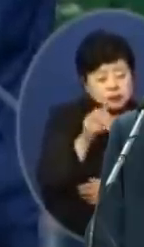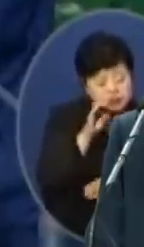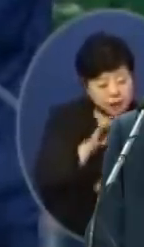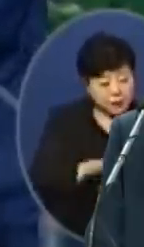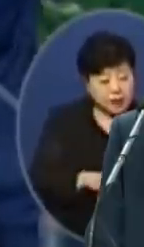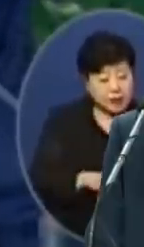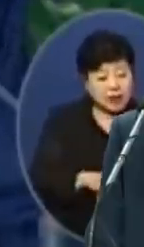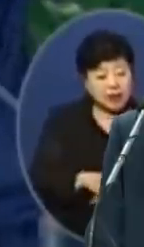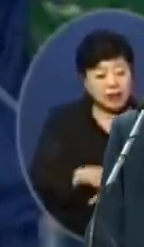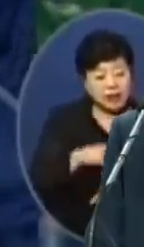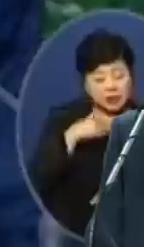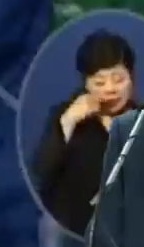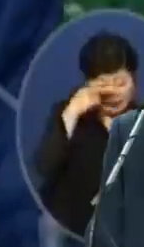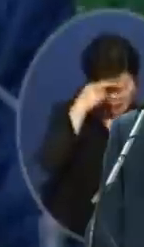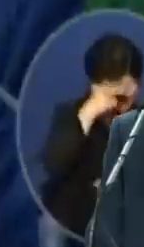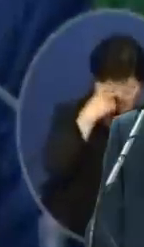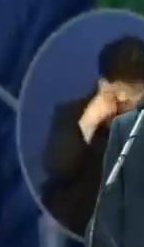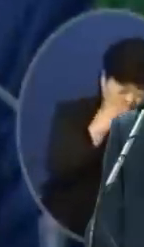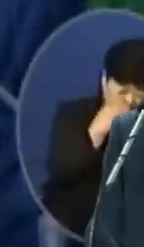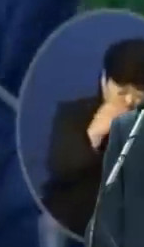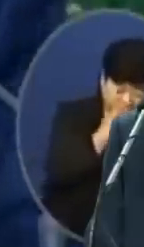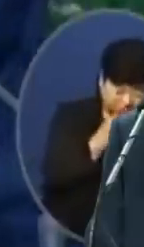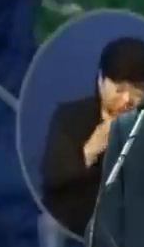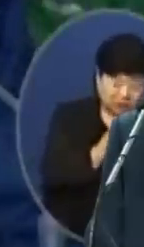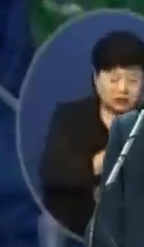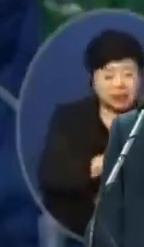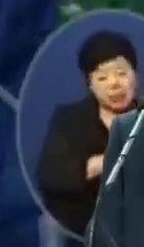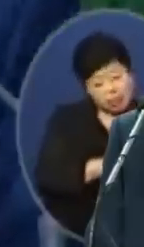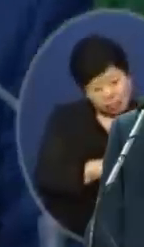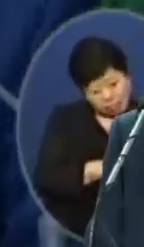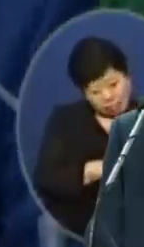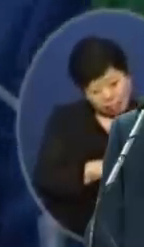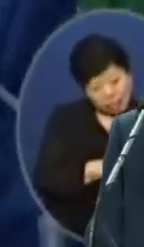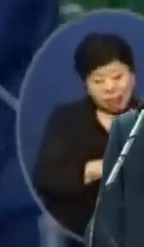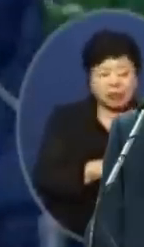강단에서 했는데 술이 취했는지 말은 정신인지 알 수가 없어요. 이라고